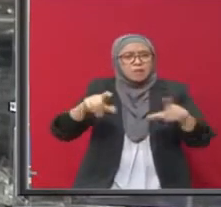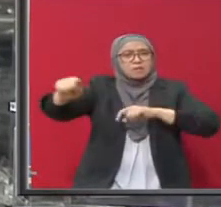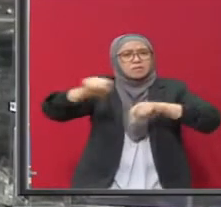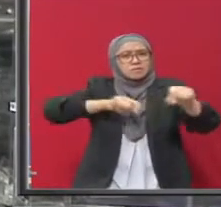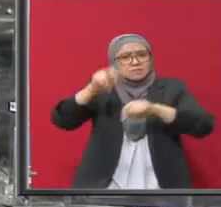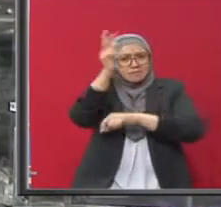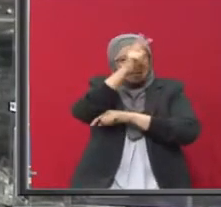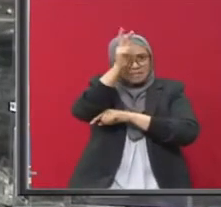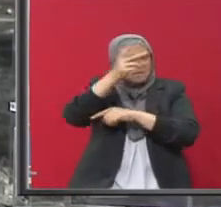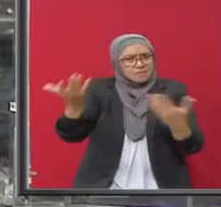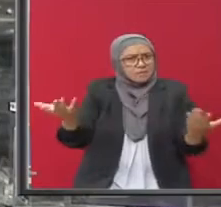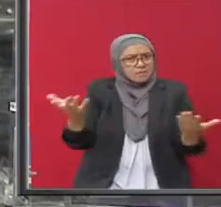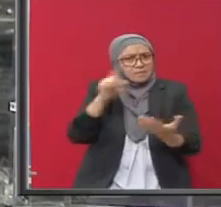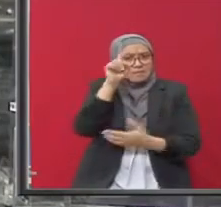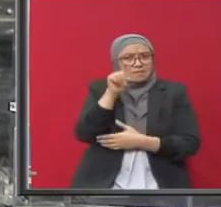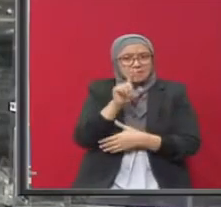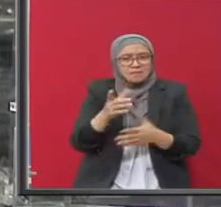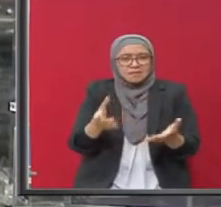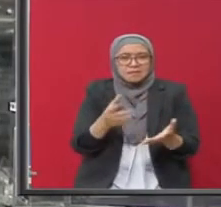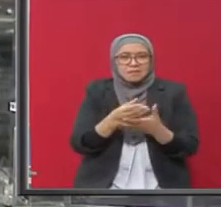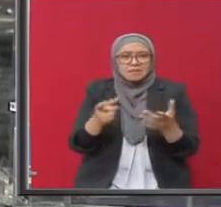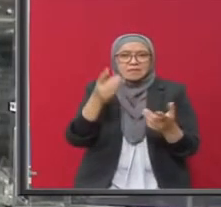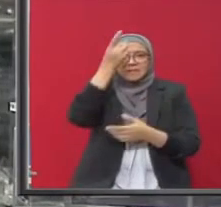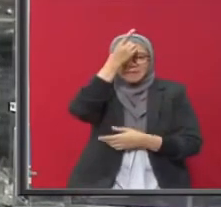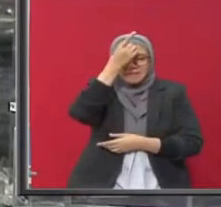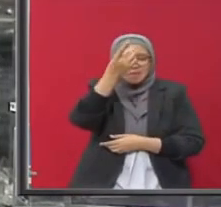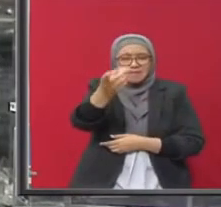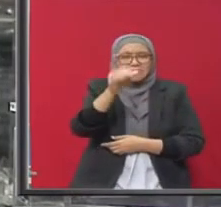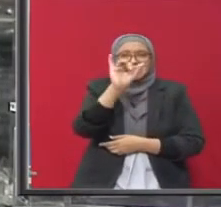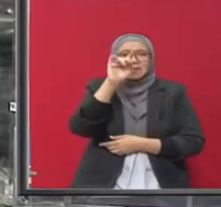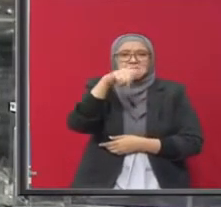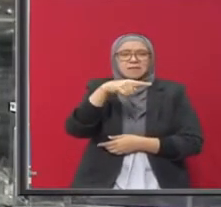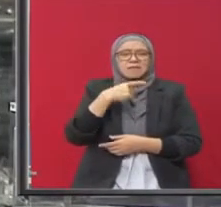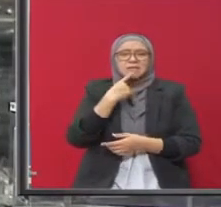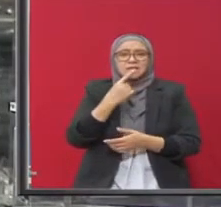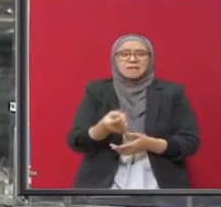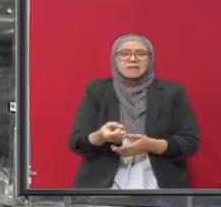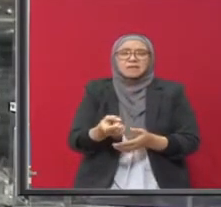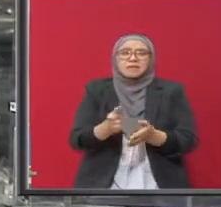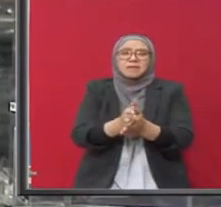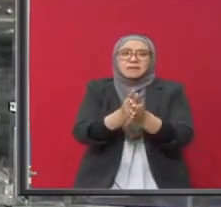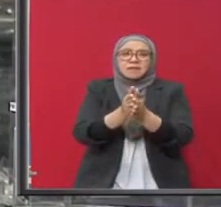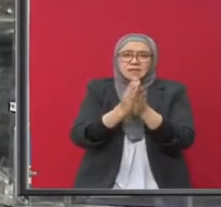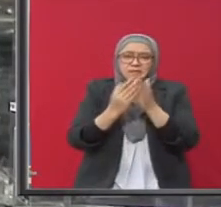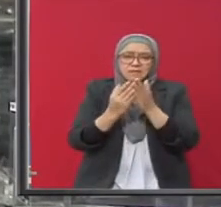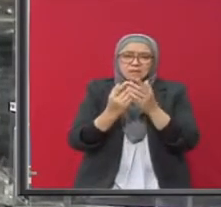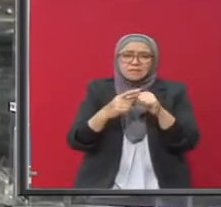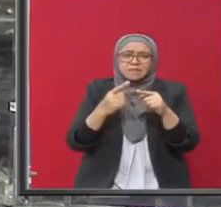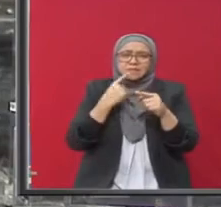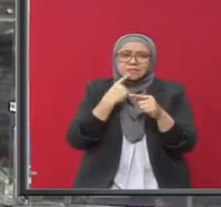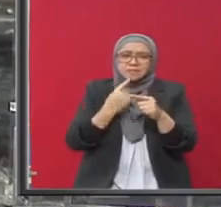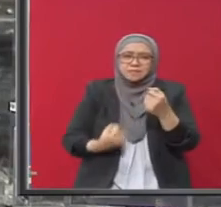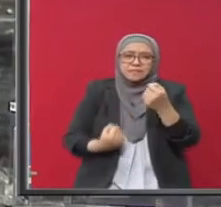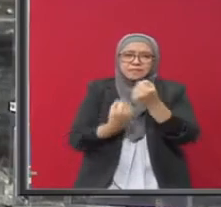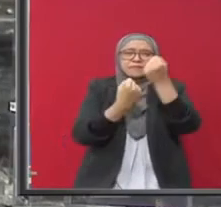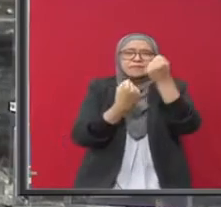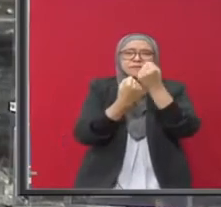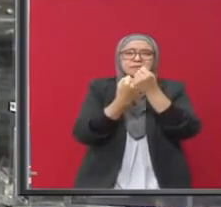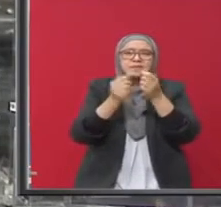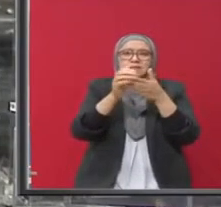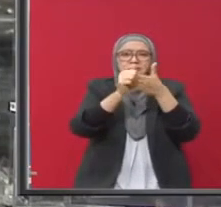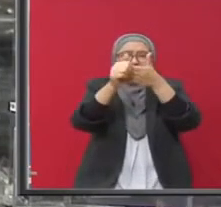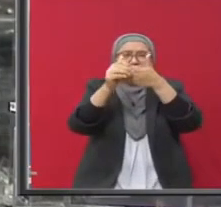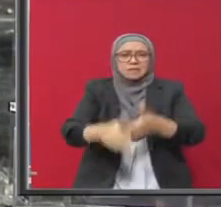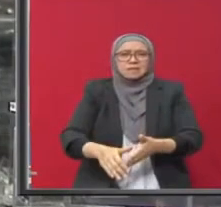Datuk Dipertua, untuk akhirnya, saya menyokong dan menghargai kepimpinan Tasri Hadi Muhyiddin Yassin sebagai Perdana Menteri yang